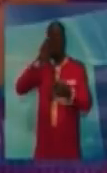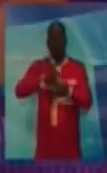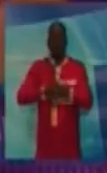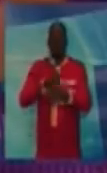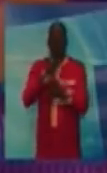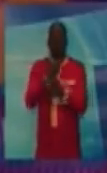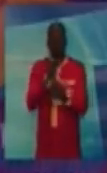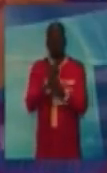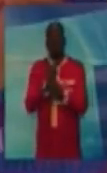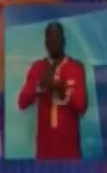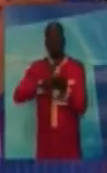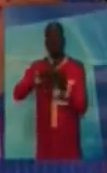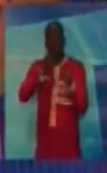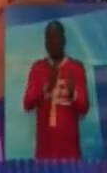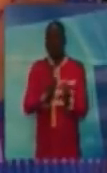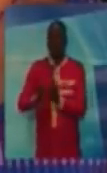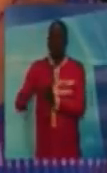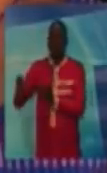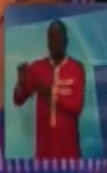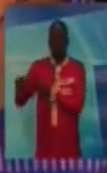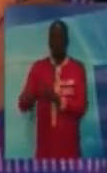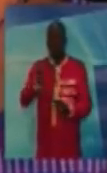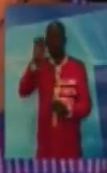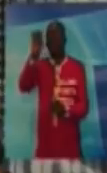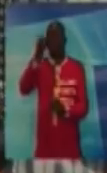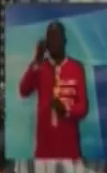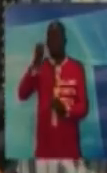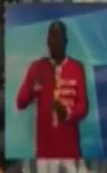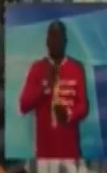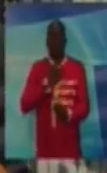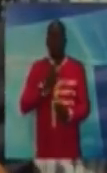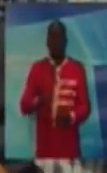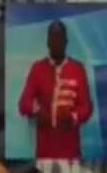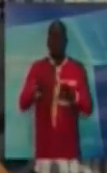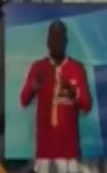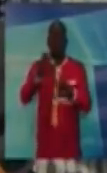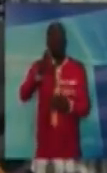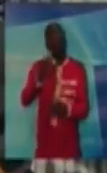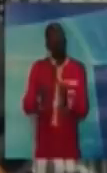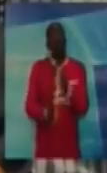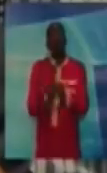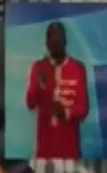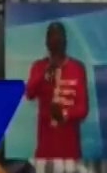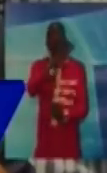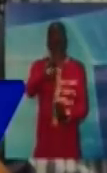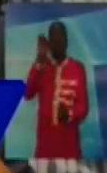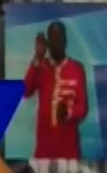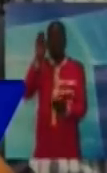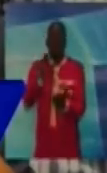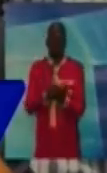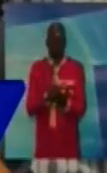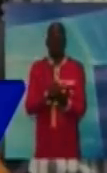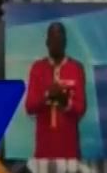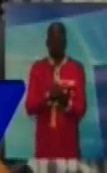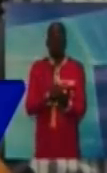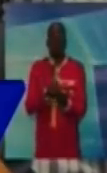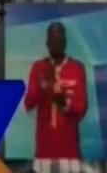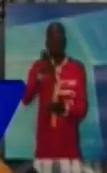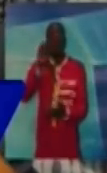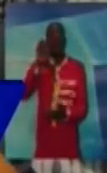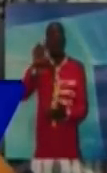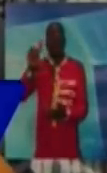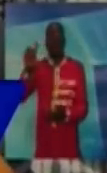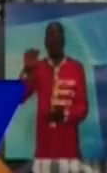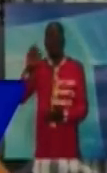mise en œuvre et de planification de l'activité. Nous contribuons à peu près à hauteur de 500 000 dollars